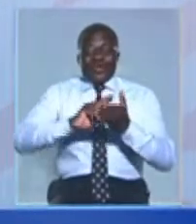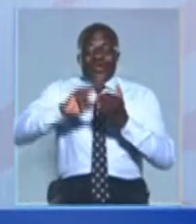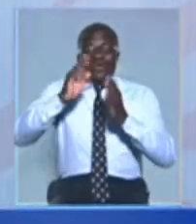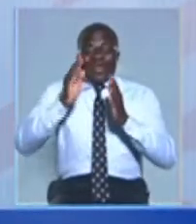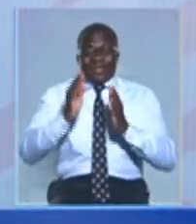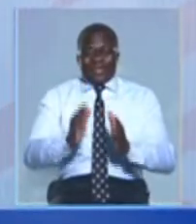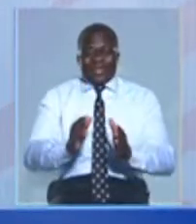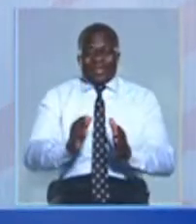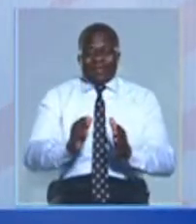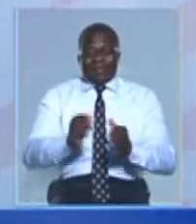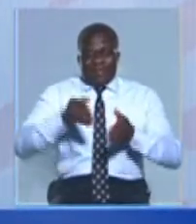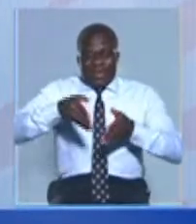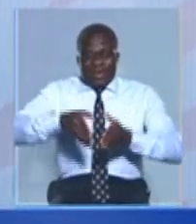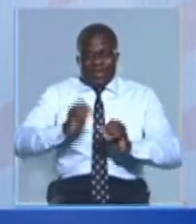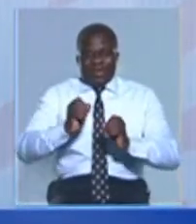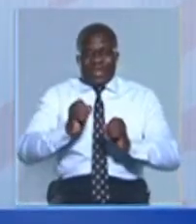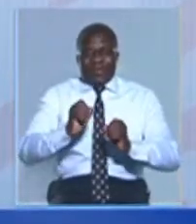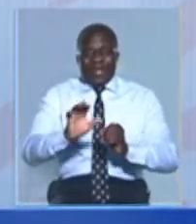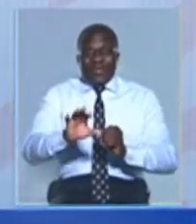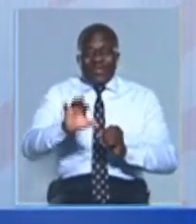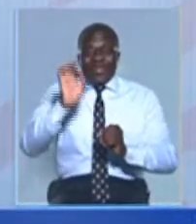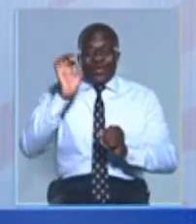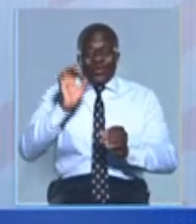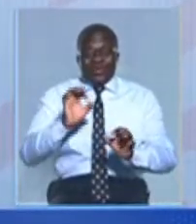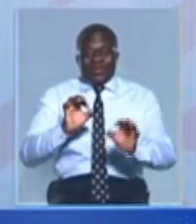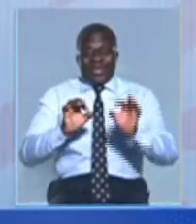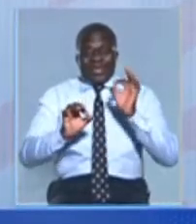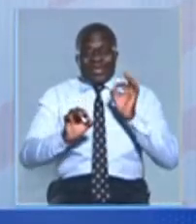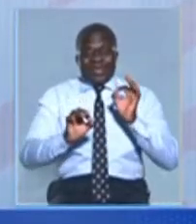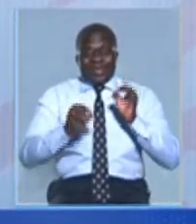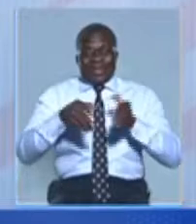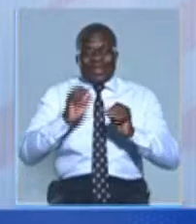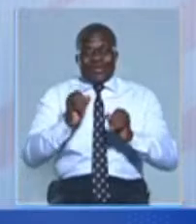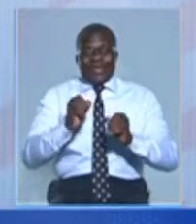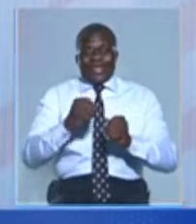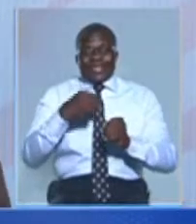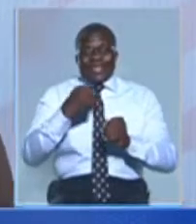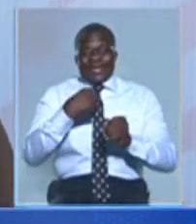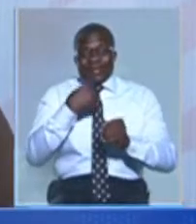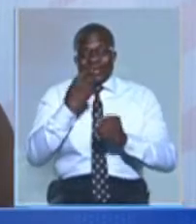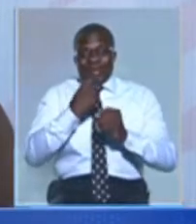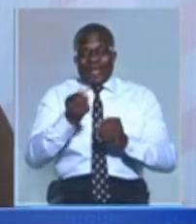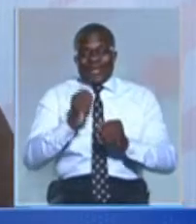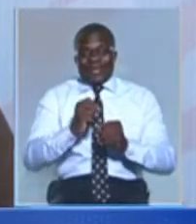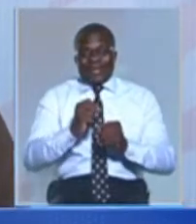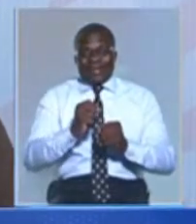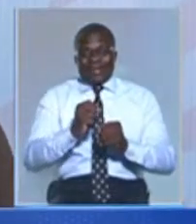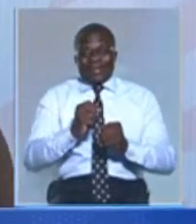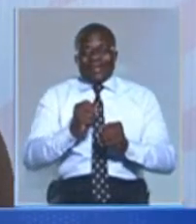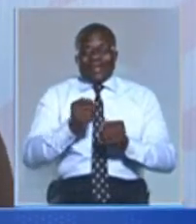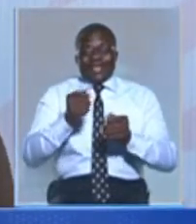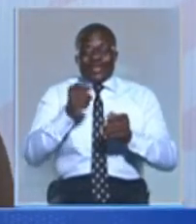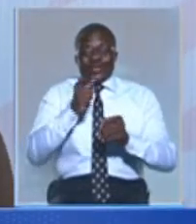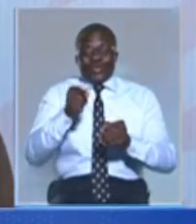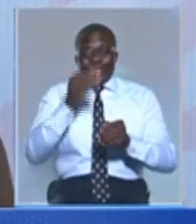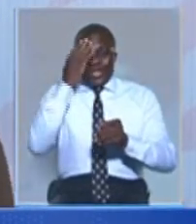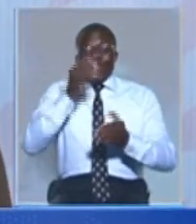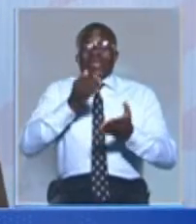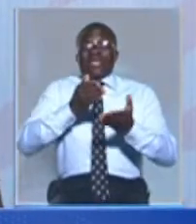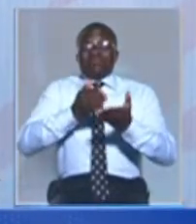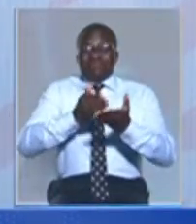universitaires permettent de découvrir et de laisser s'exprimer les talents qui se